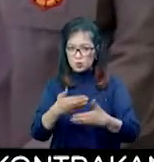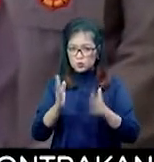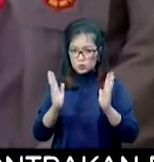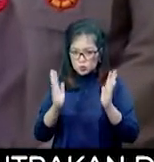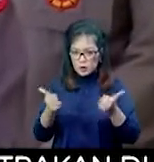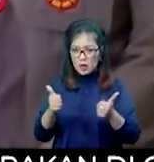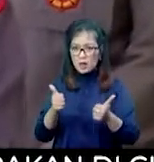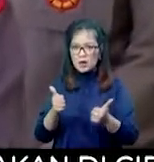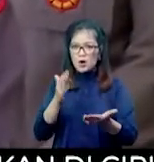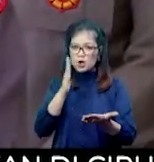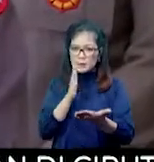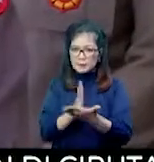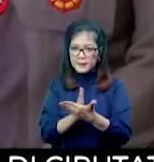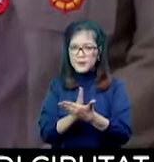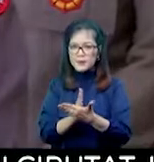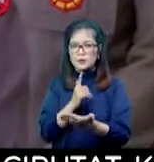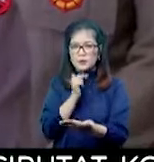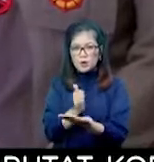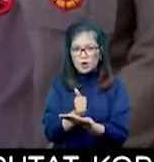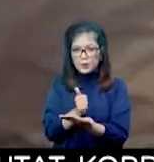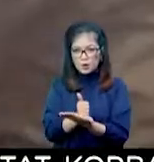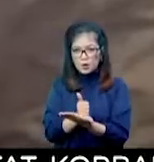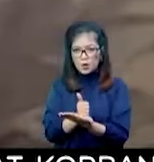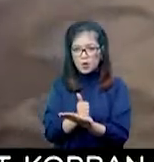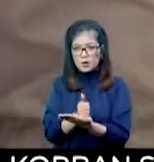komitmen, itu betul-betul bisa dilaksanakan.